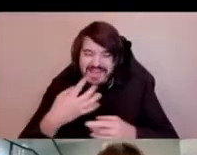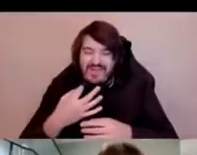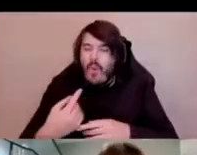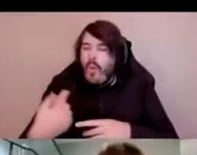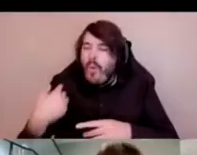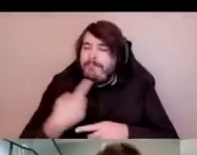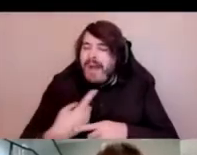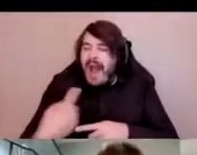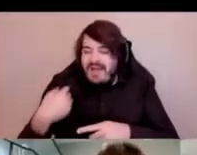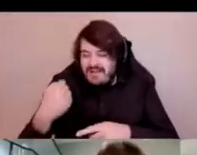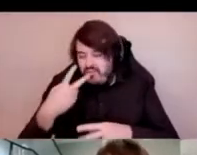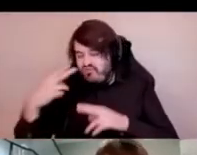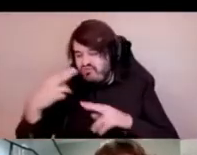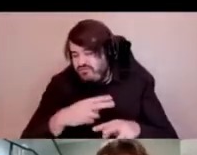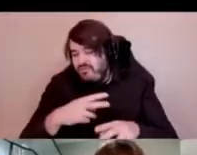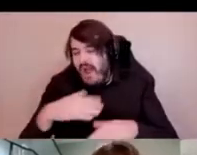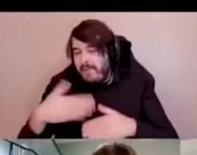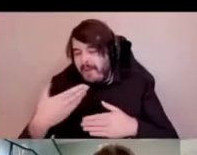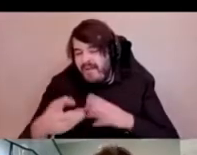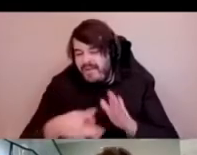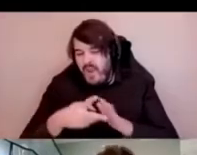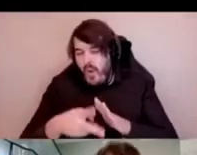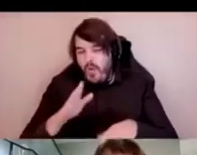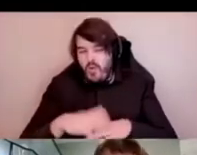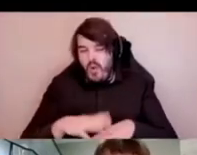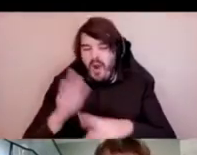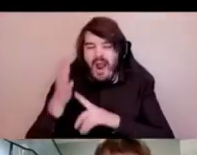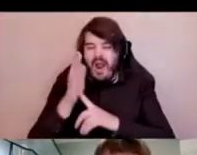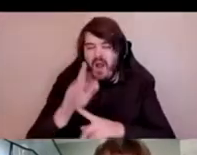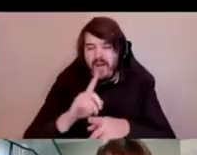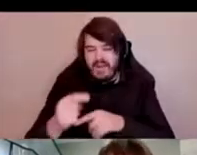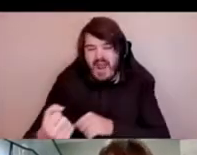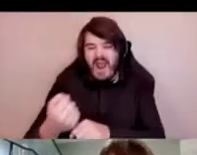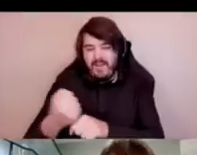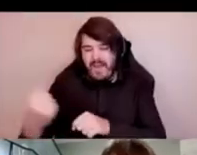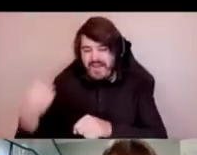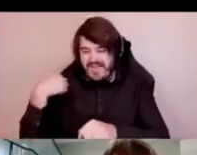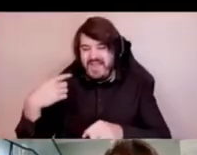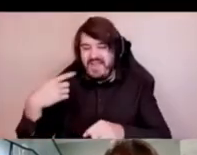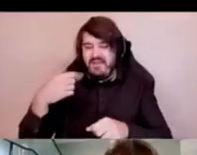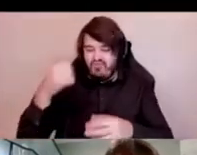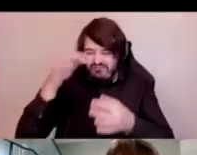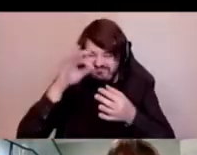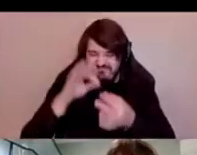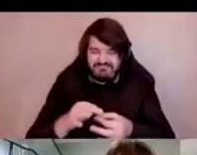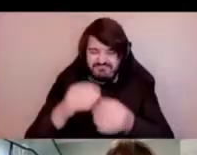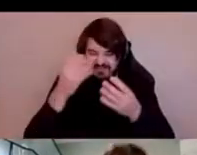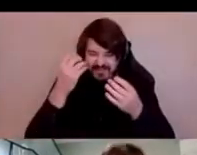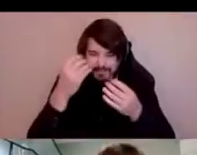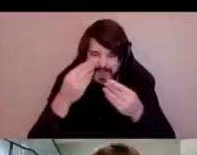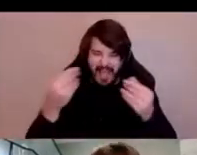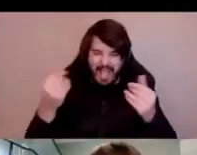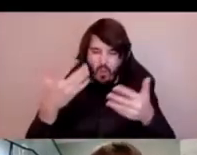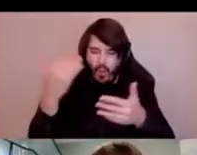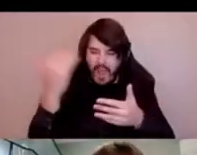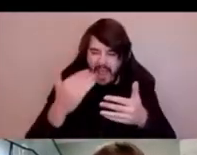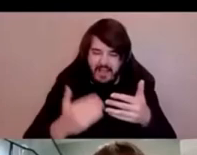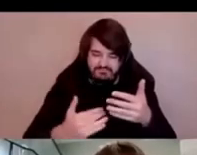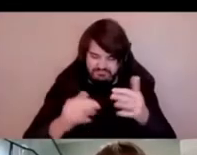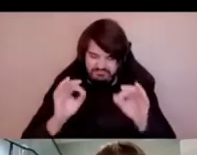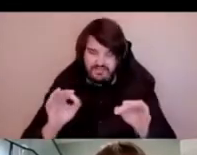Vous pouvez vous référer aussi à la présentation de la semaine dernière. On définit le matériel encore plus en détail. Mais quelque chose qui aide